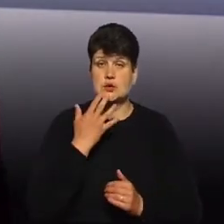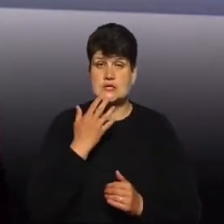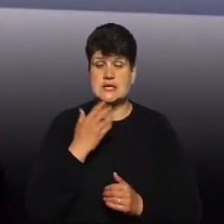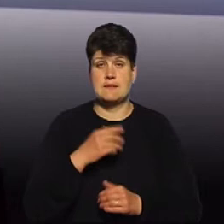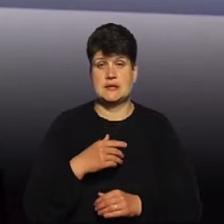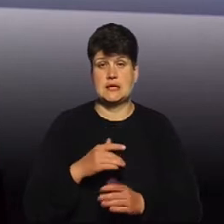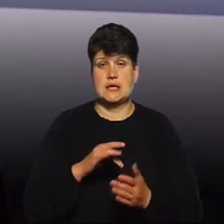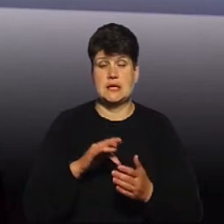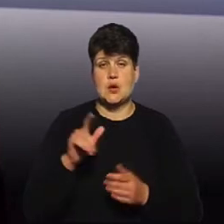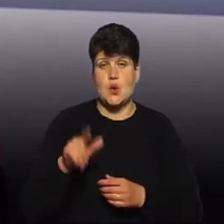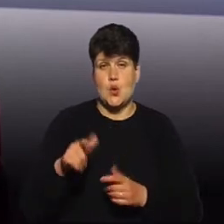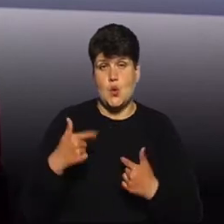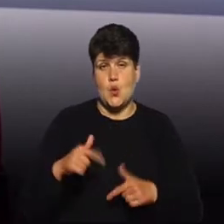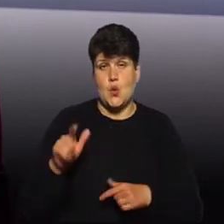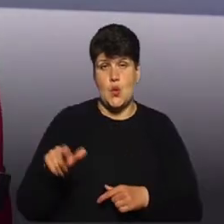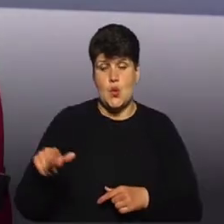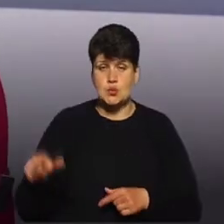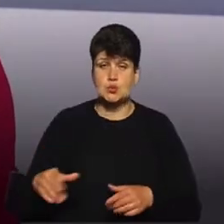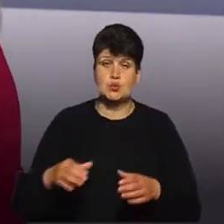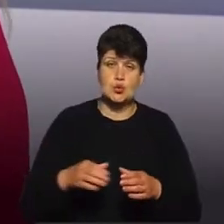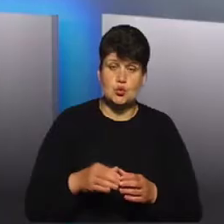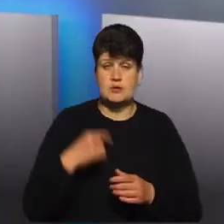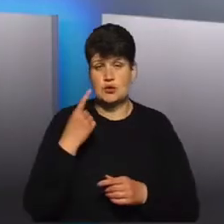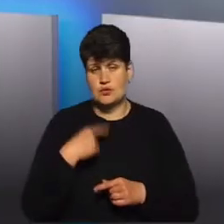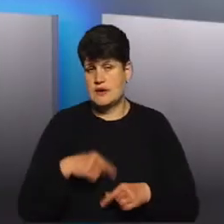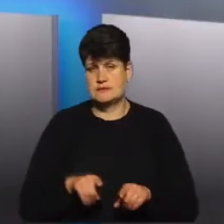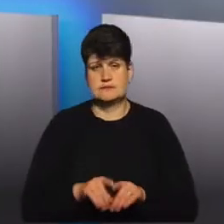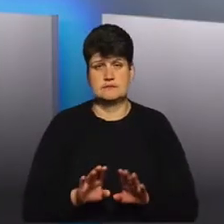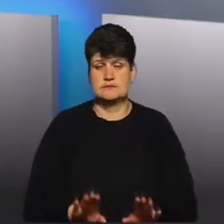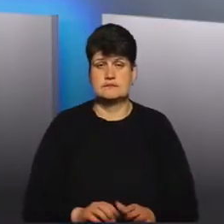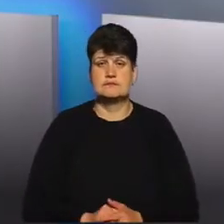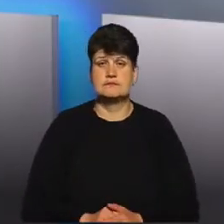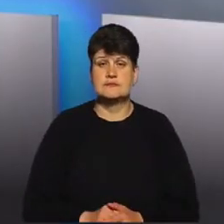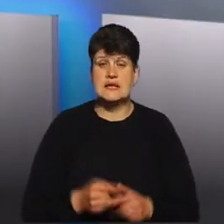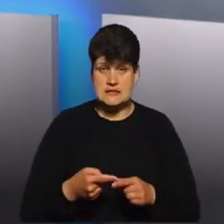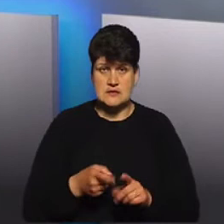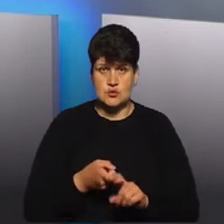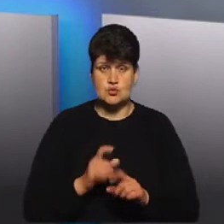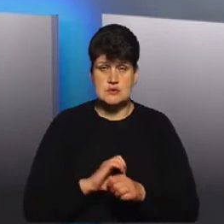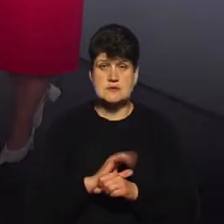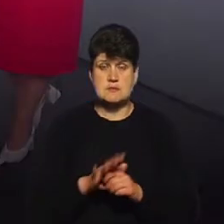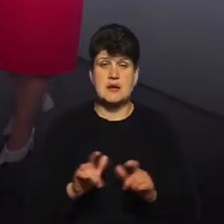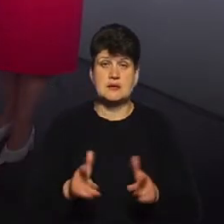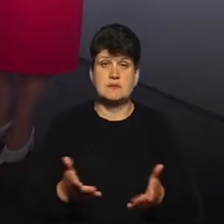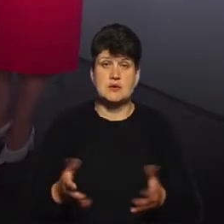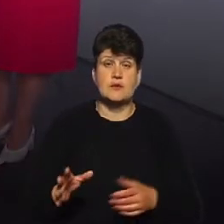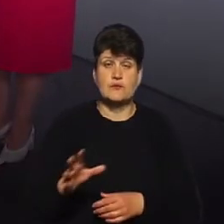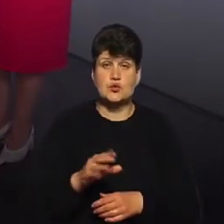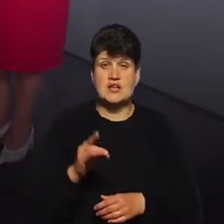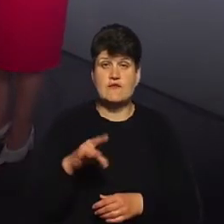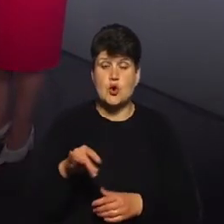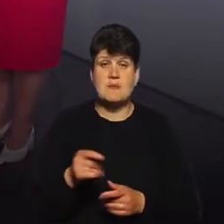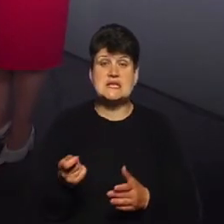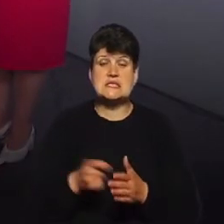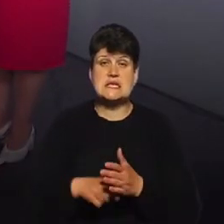як групових, так і індивідуальних. Це суто через пандемію, так? Так, ну як і всюди, Європа всюди закрита з туристичною метою.